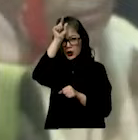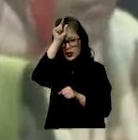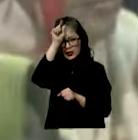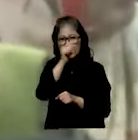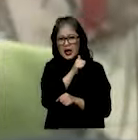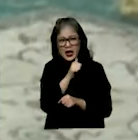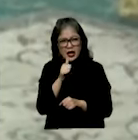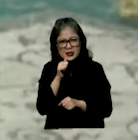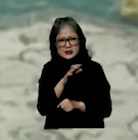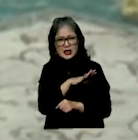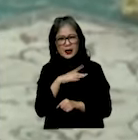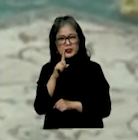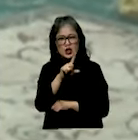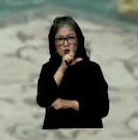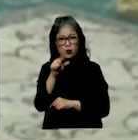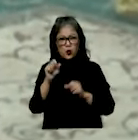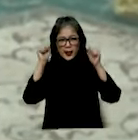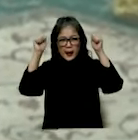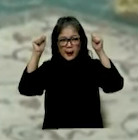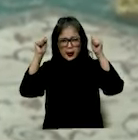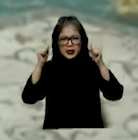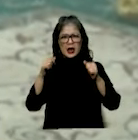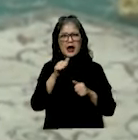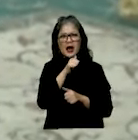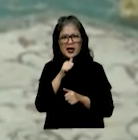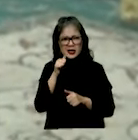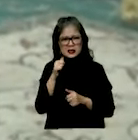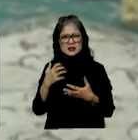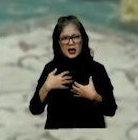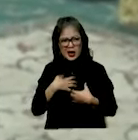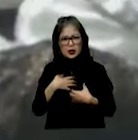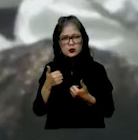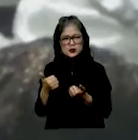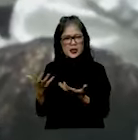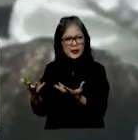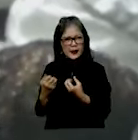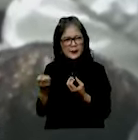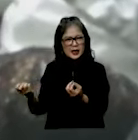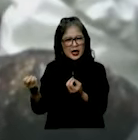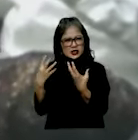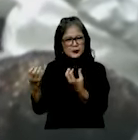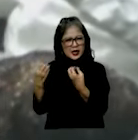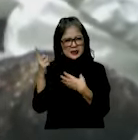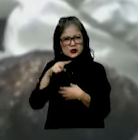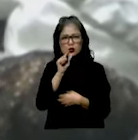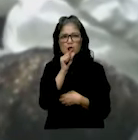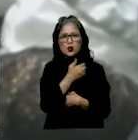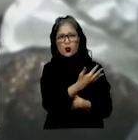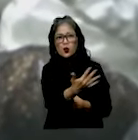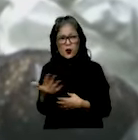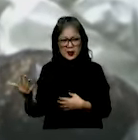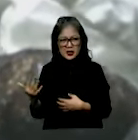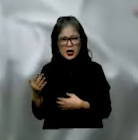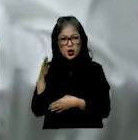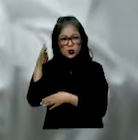selama sebulan kampanye Anis mengaku mendapat banyak aspirasi dari berbagai kalangan masyarakat usai kunjungannya ke